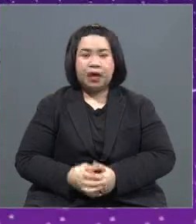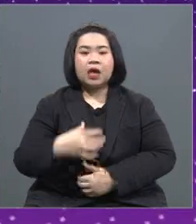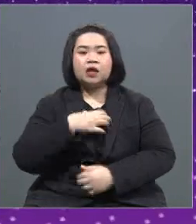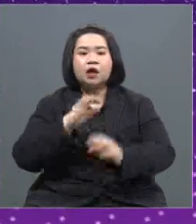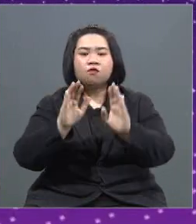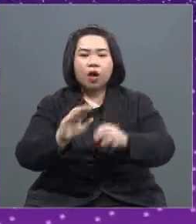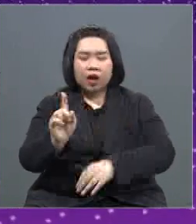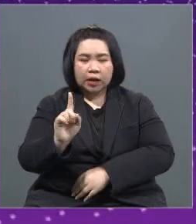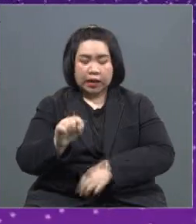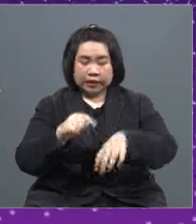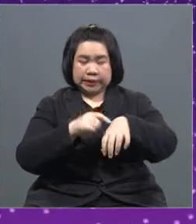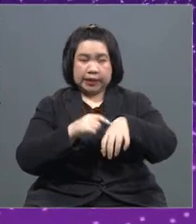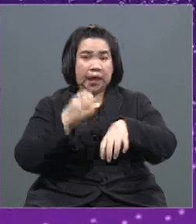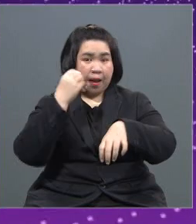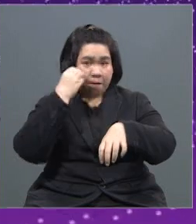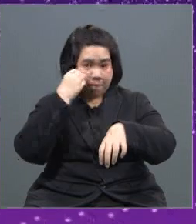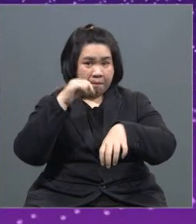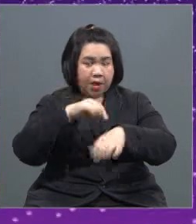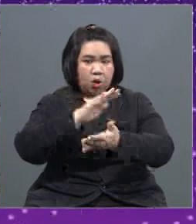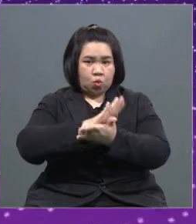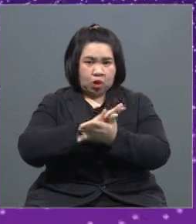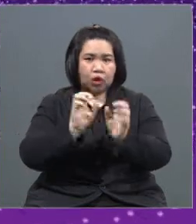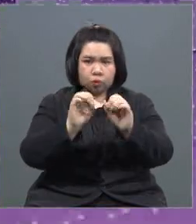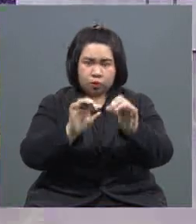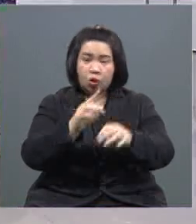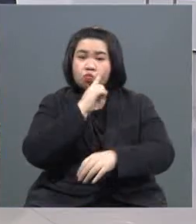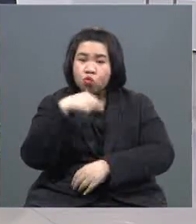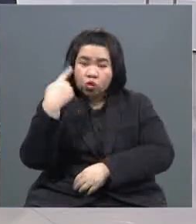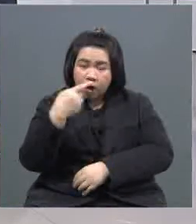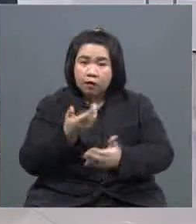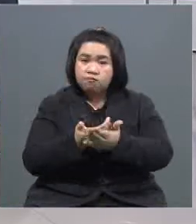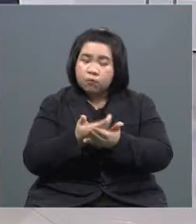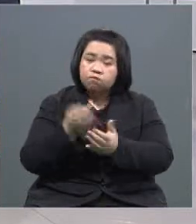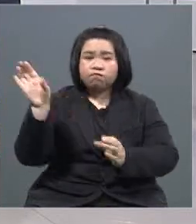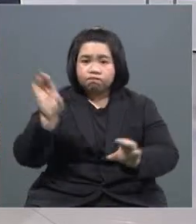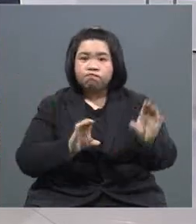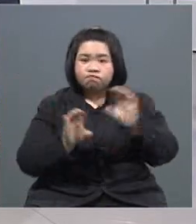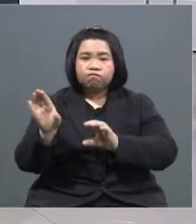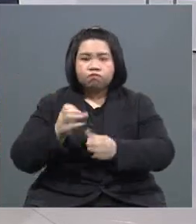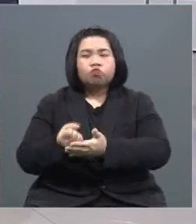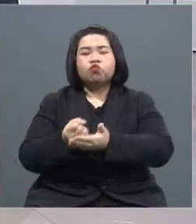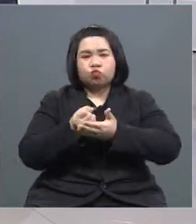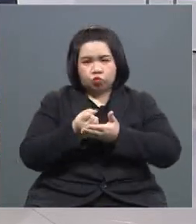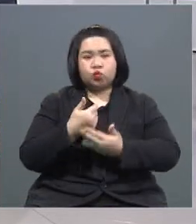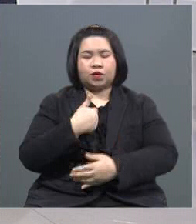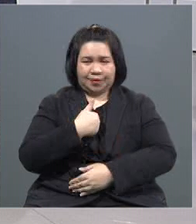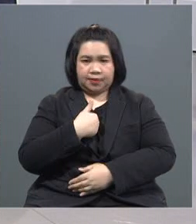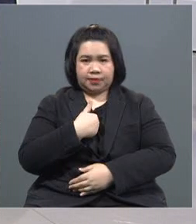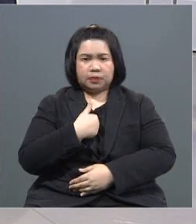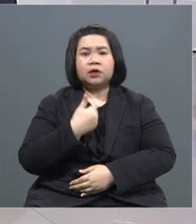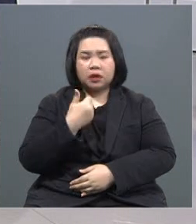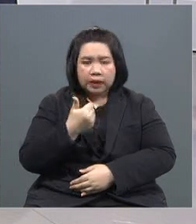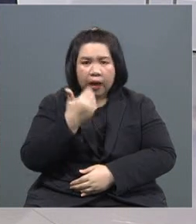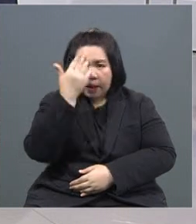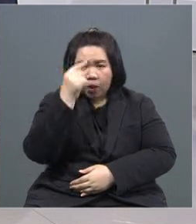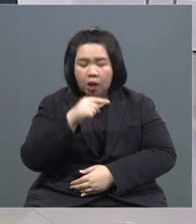องหยอดก็ยังต้องการการสนับสนุนจากผู้ที่มีกำลังนะคะเพื่อมาช่วยแม่ปุ๊กส่งเส